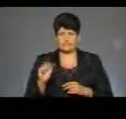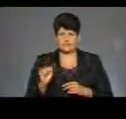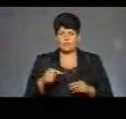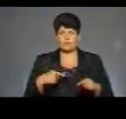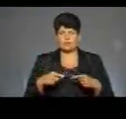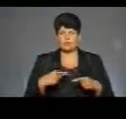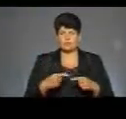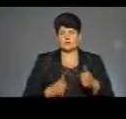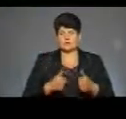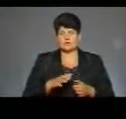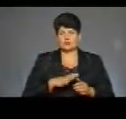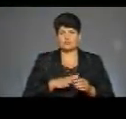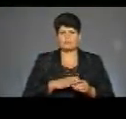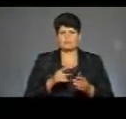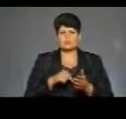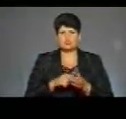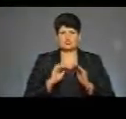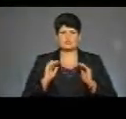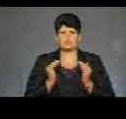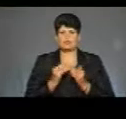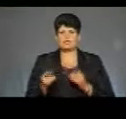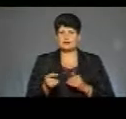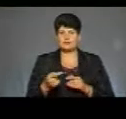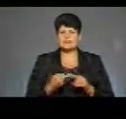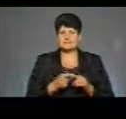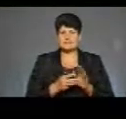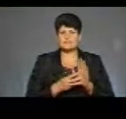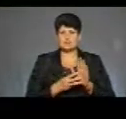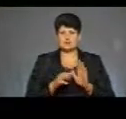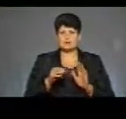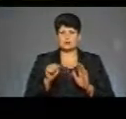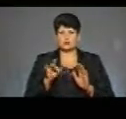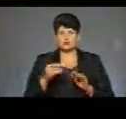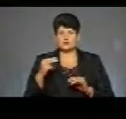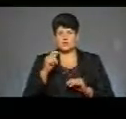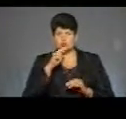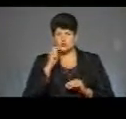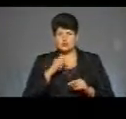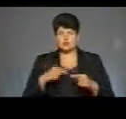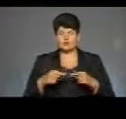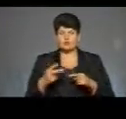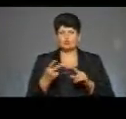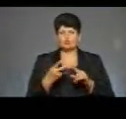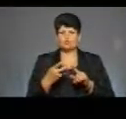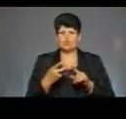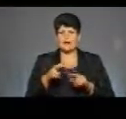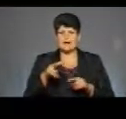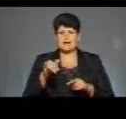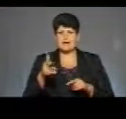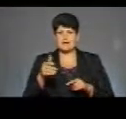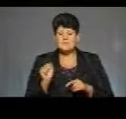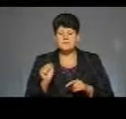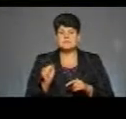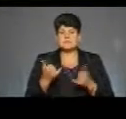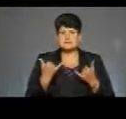Футбольний матч відбувся на міському стадіоні Тернополя. Це 8-й тур чемпіонату України з футболу другої ліги. Зараз тернопільська